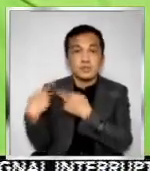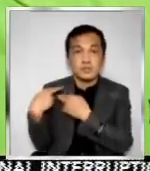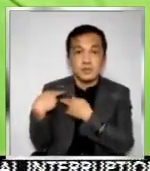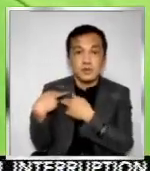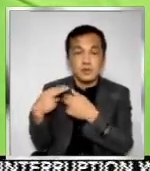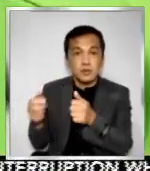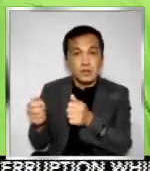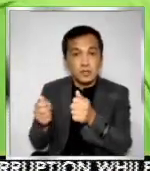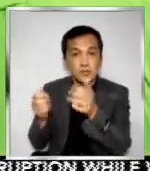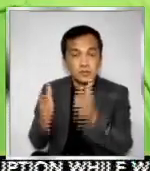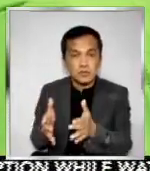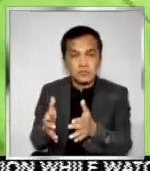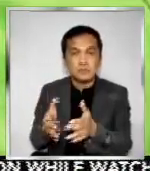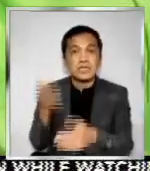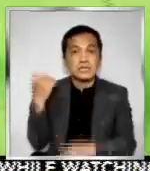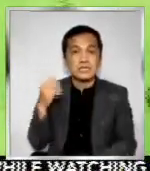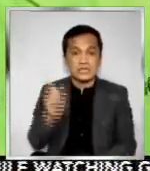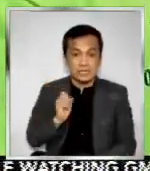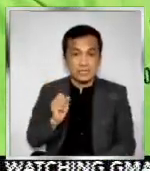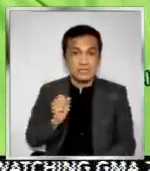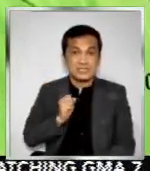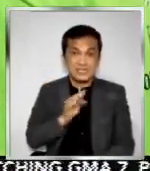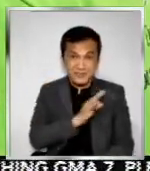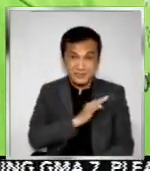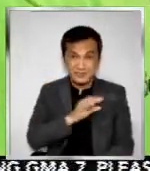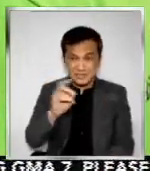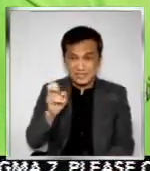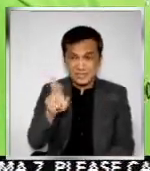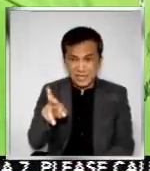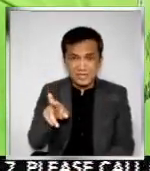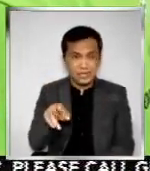pa bantay dito? Ikaw pa naglalabag ng batas?